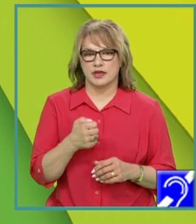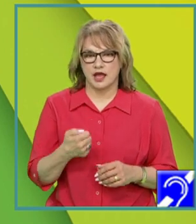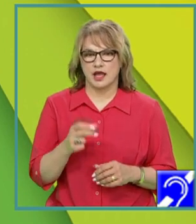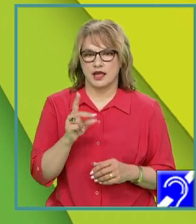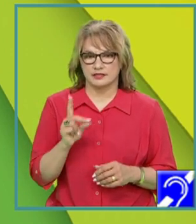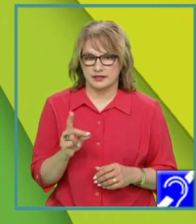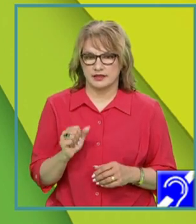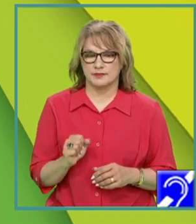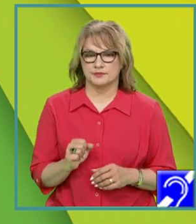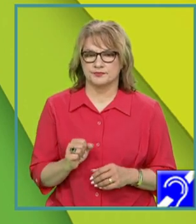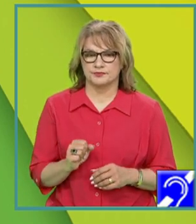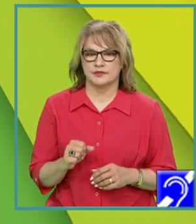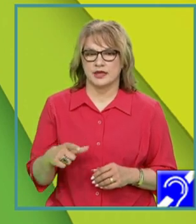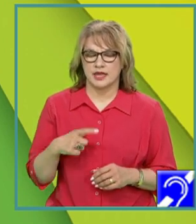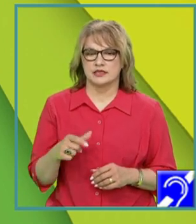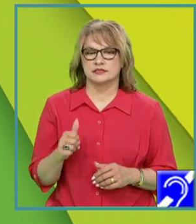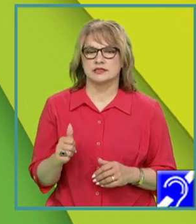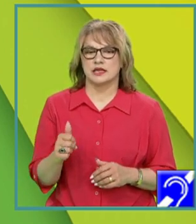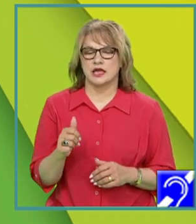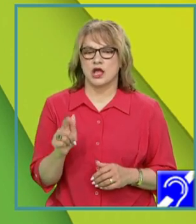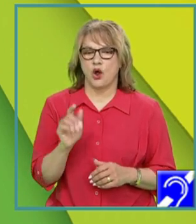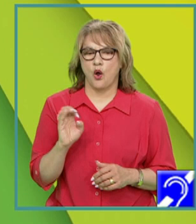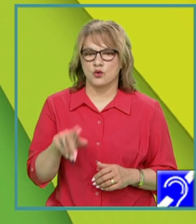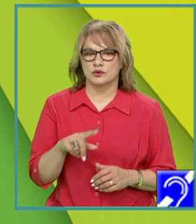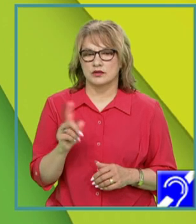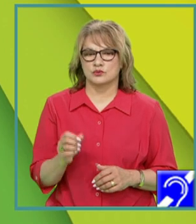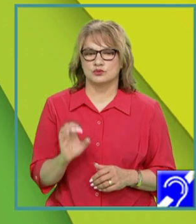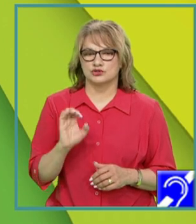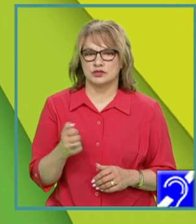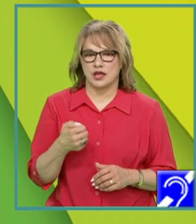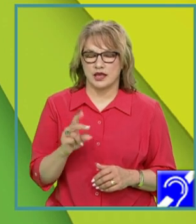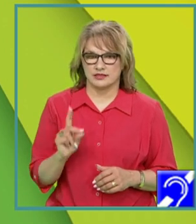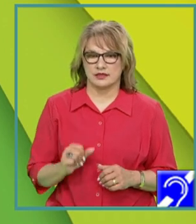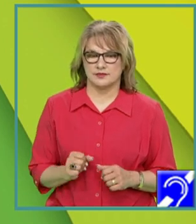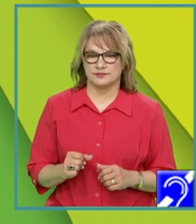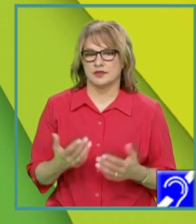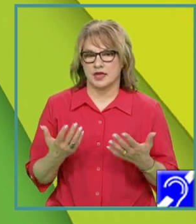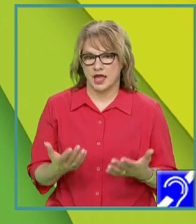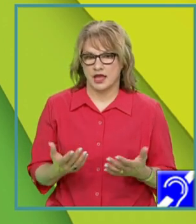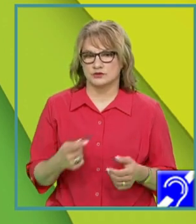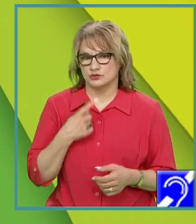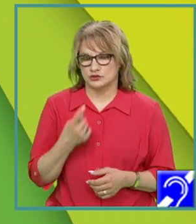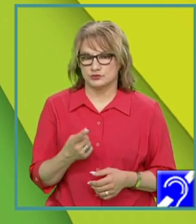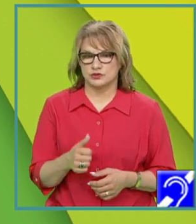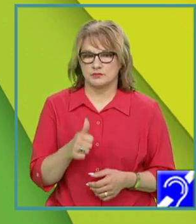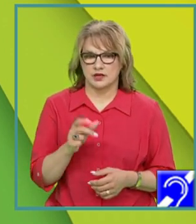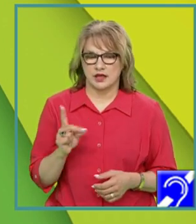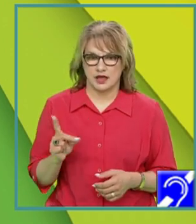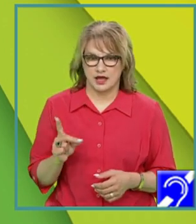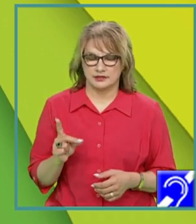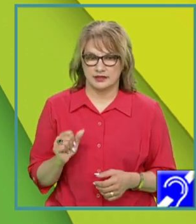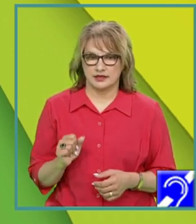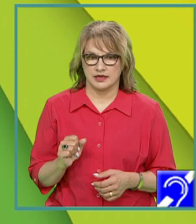d este congruent cu unghiul c a d atunci spunem că a d